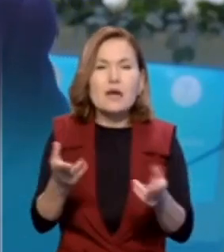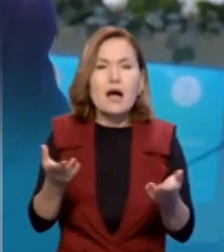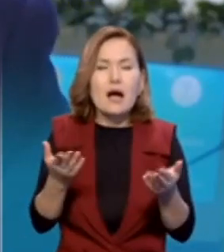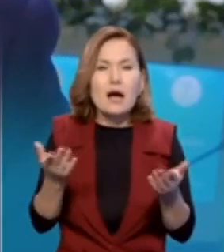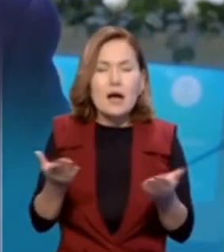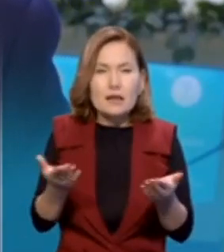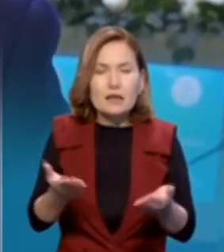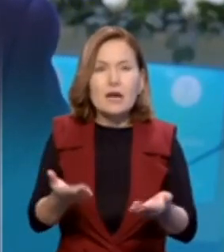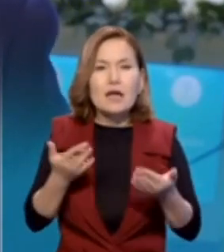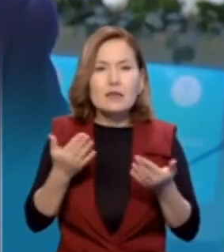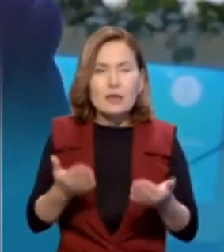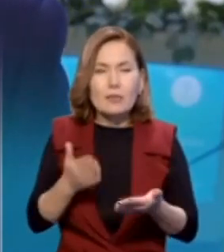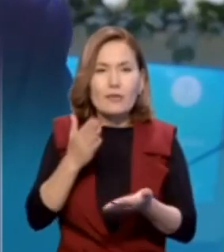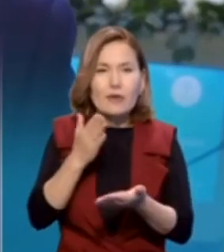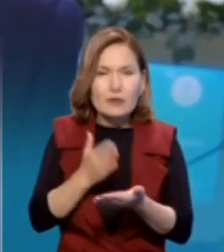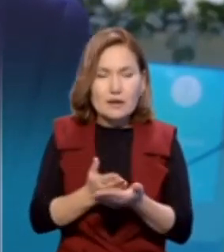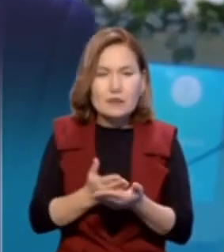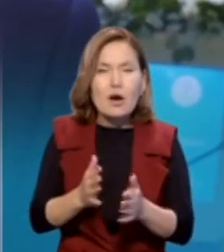дайындалады.